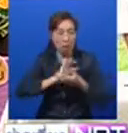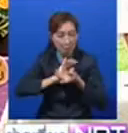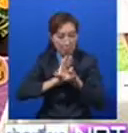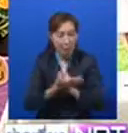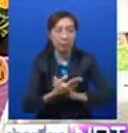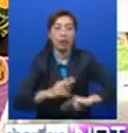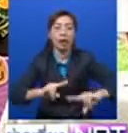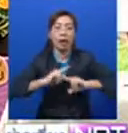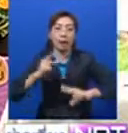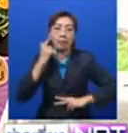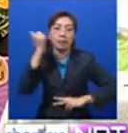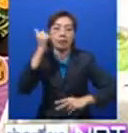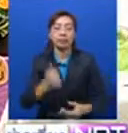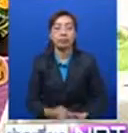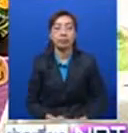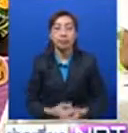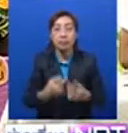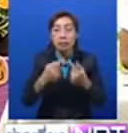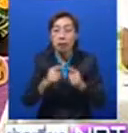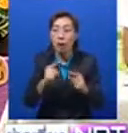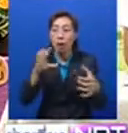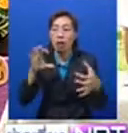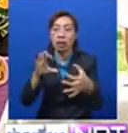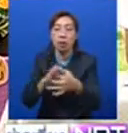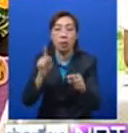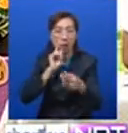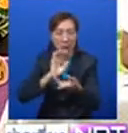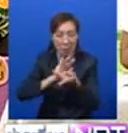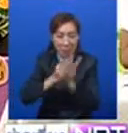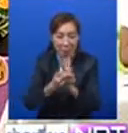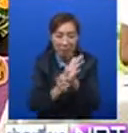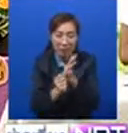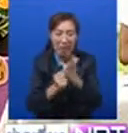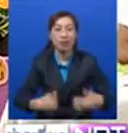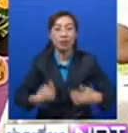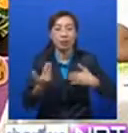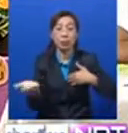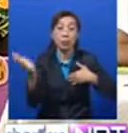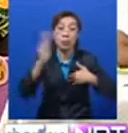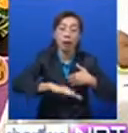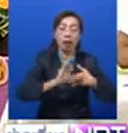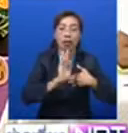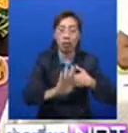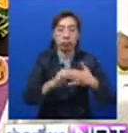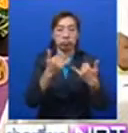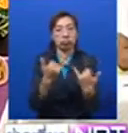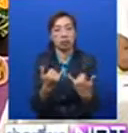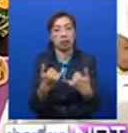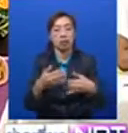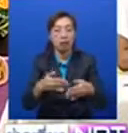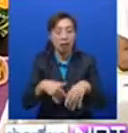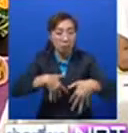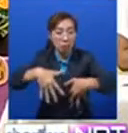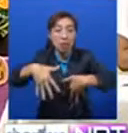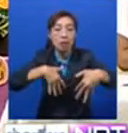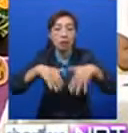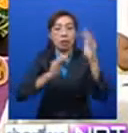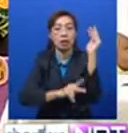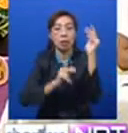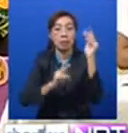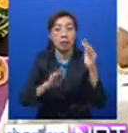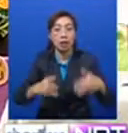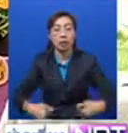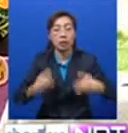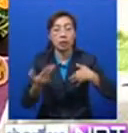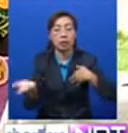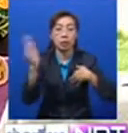เปลี่ยนก่อนนั่นเองแต่พูดถึงเรื่องของการปรับเปลี่ยนค่ะวิถีชีวิตก็ถือว่าตอนนี้ชาวกระบี่ก็มีการปรับเปลี่ยนรูปแบบ